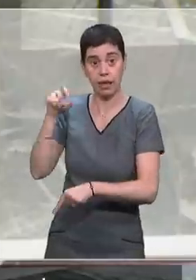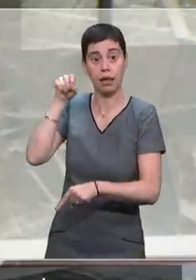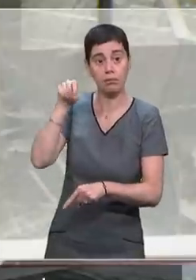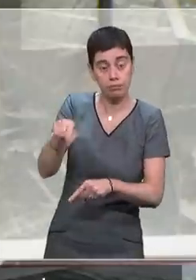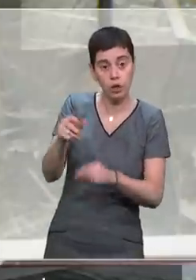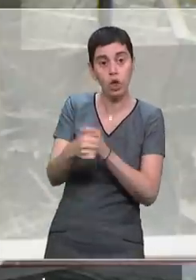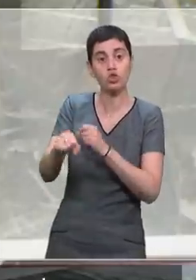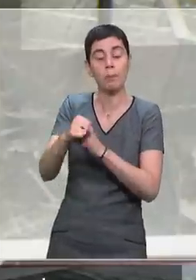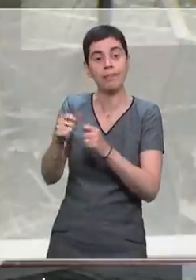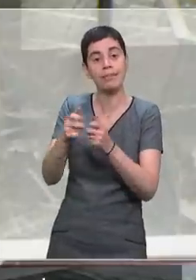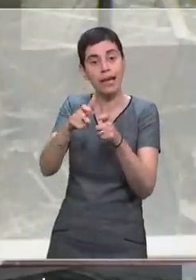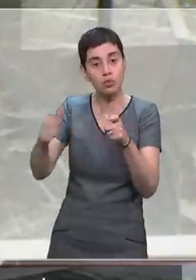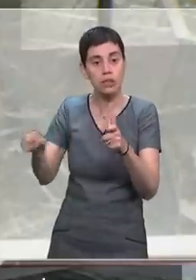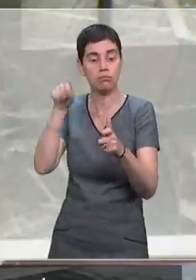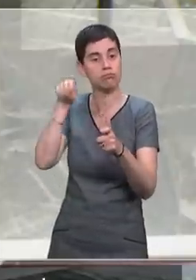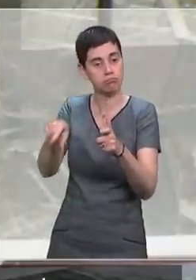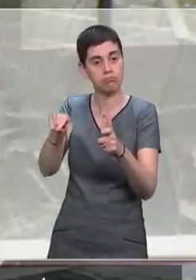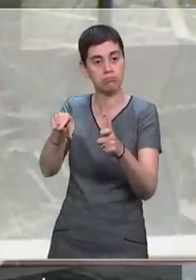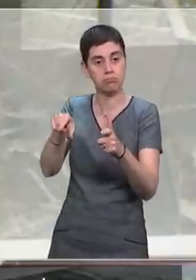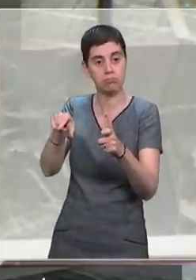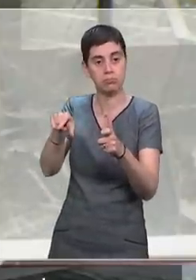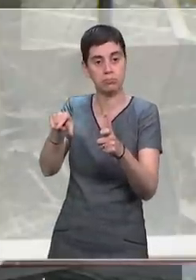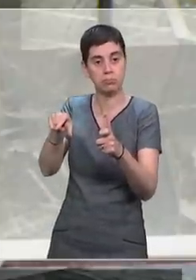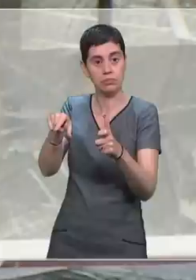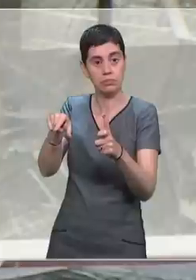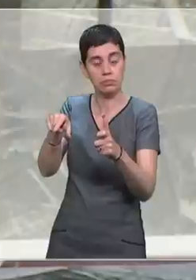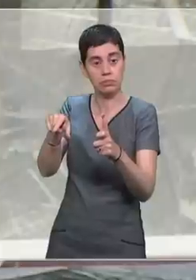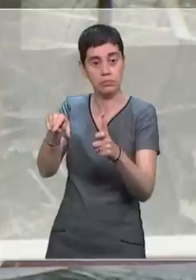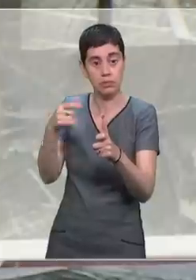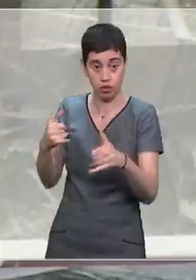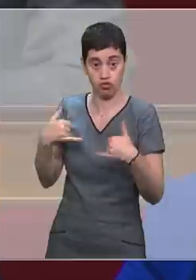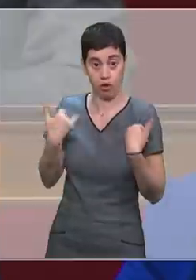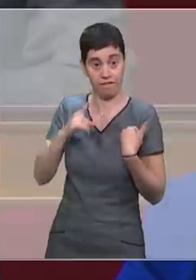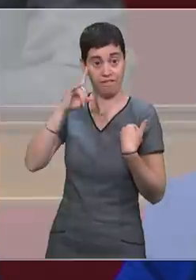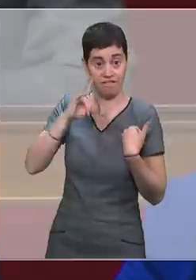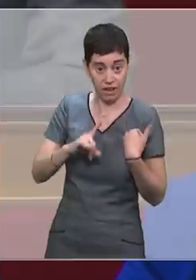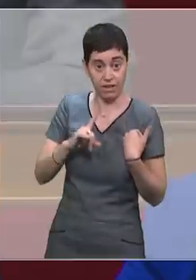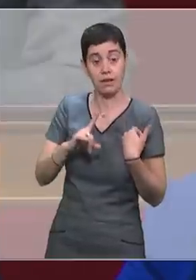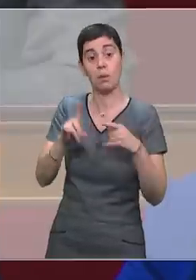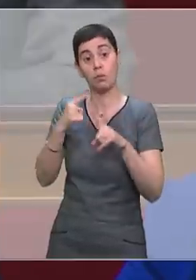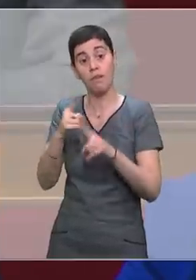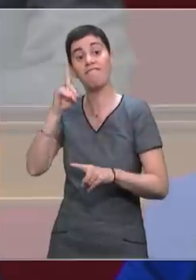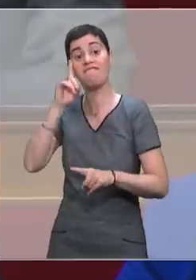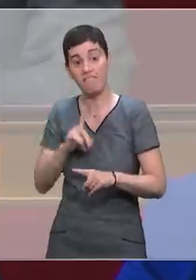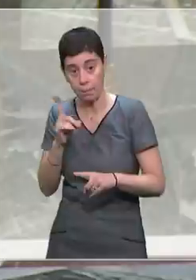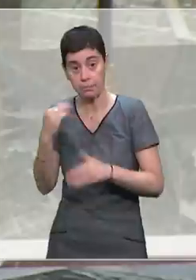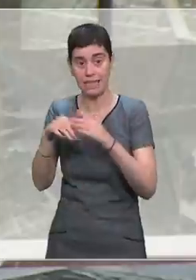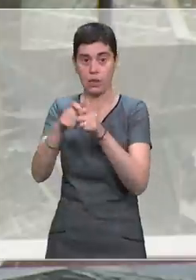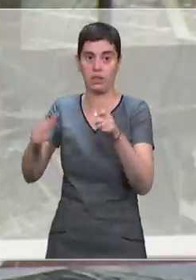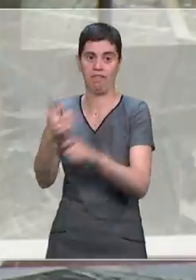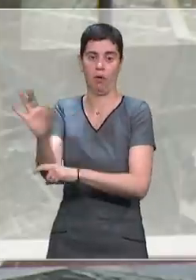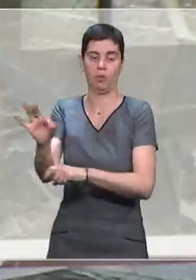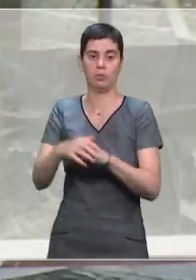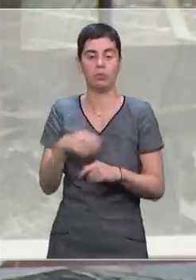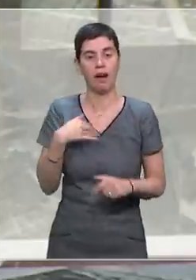l'industrie que nous avions décidé de mettre sur le thème de la place des jeunes filles et des femmes dans l'industrie française. Et je suis particulièrement